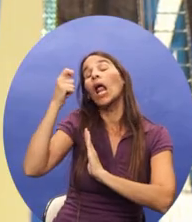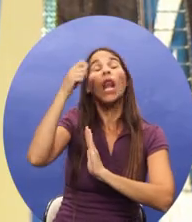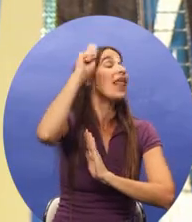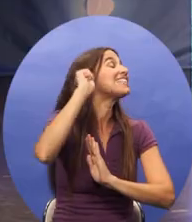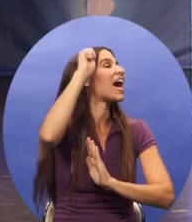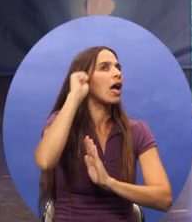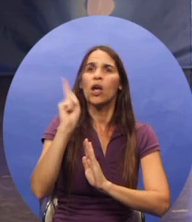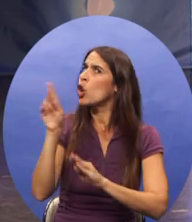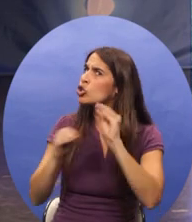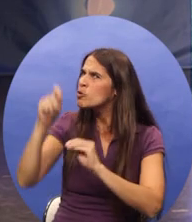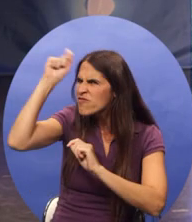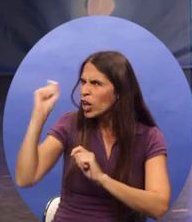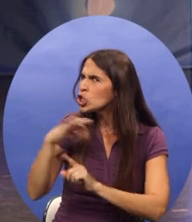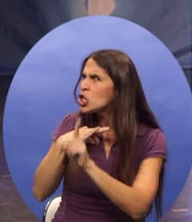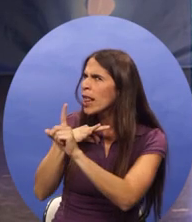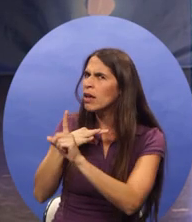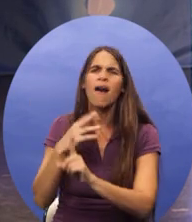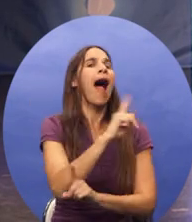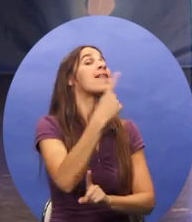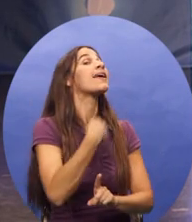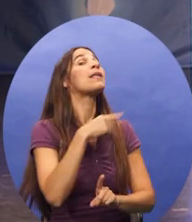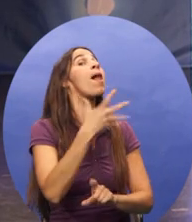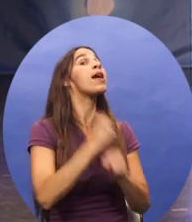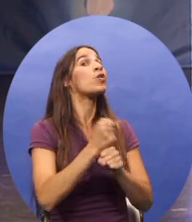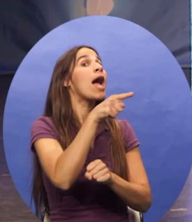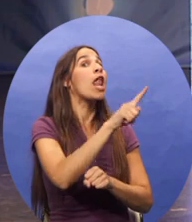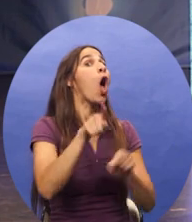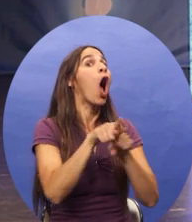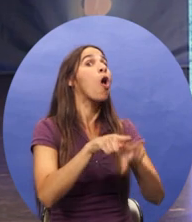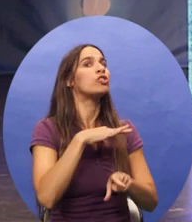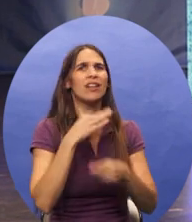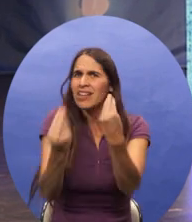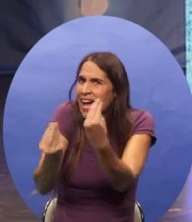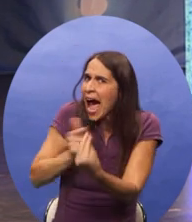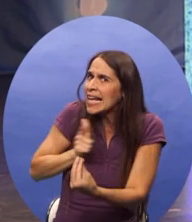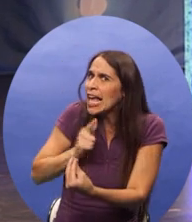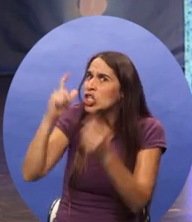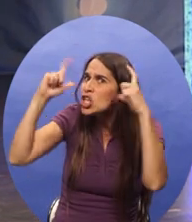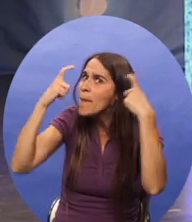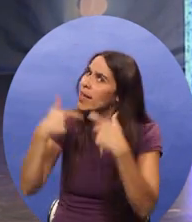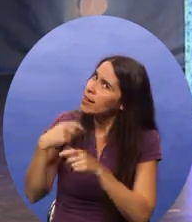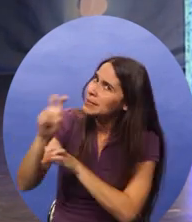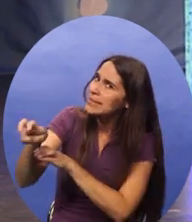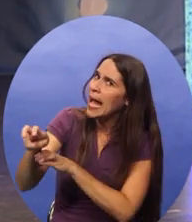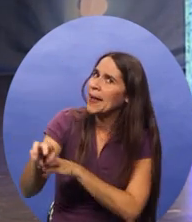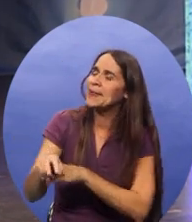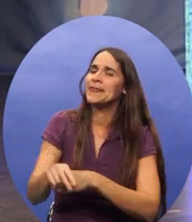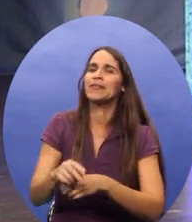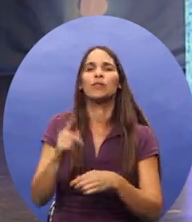תשתמש במברשת שלי. אל תגיד לי מה לעשות, אתה לא אחותי. חכה, חכה, שבי, אני בא איתך.